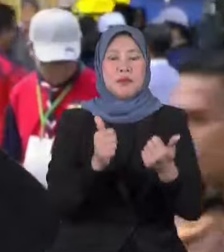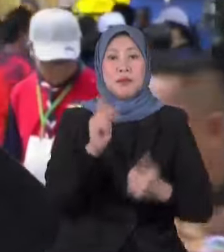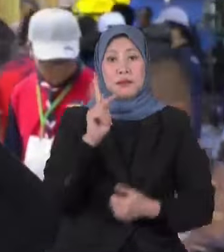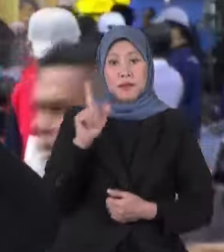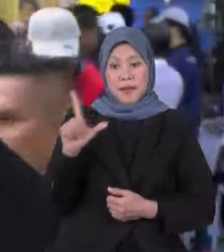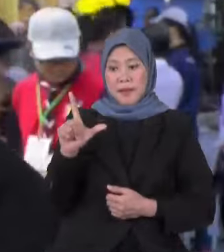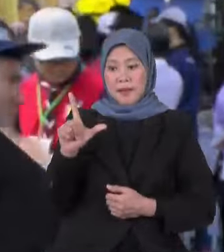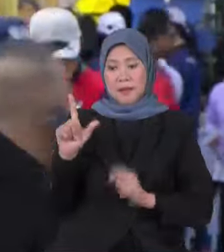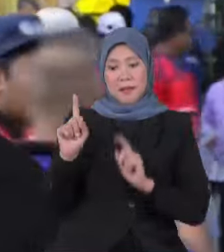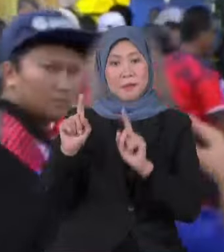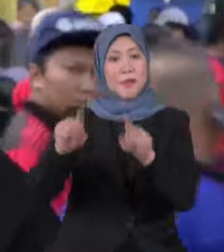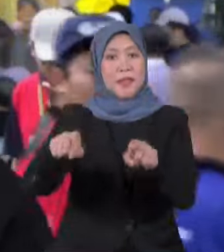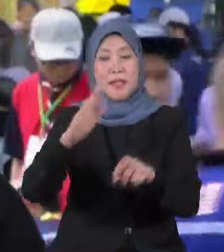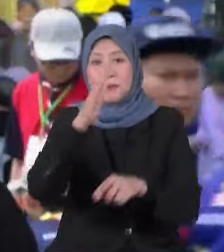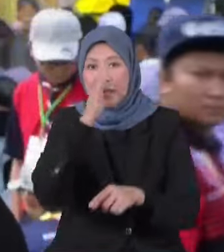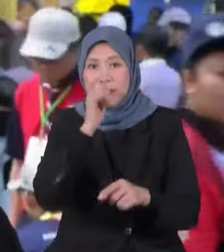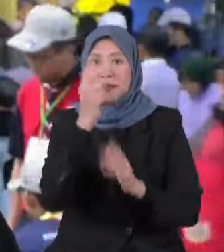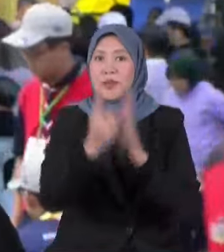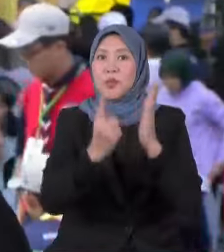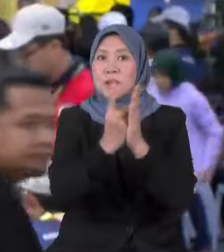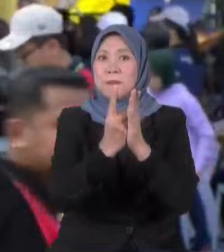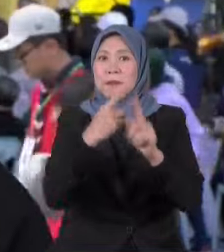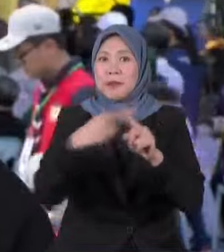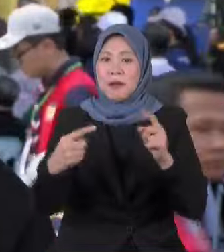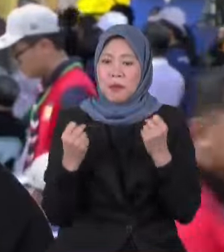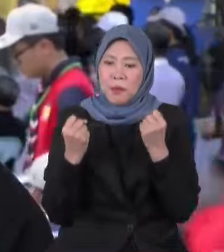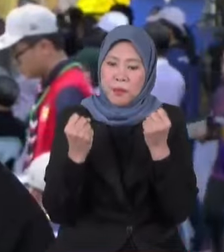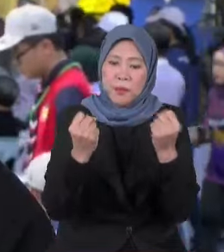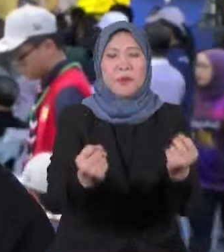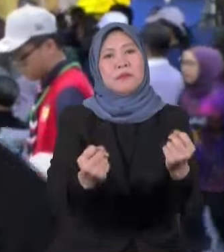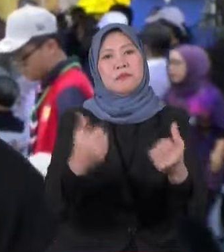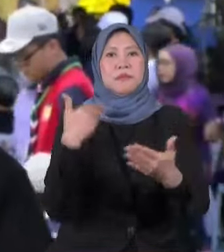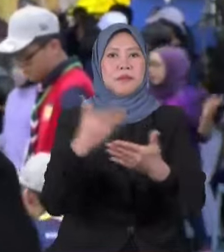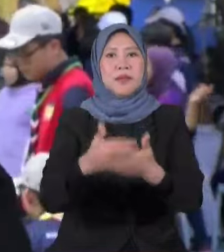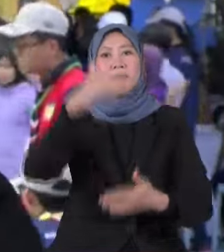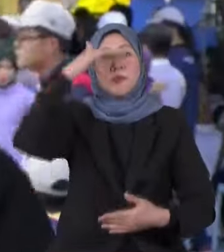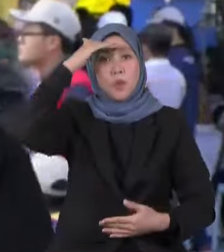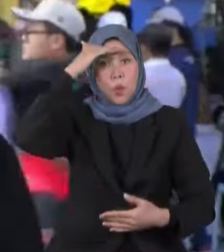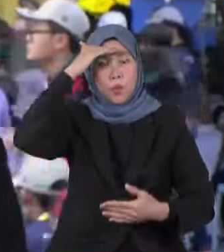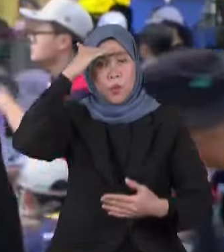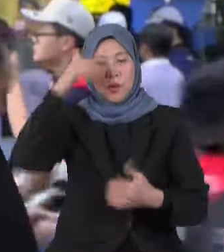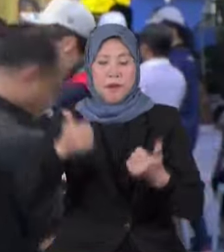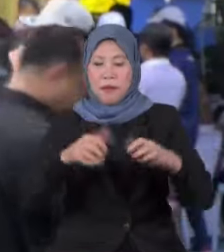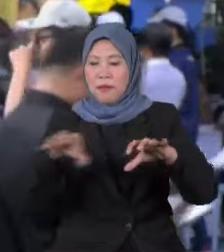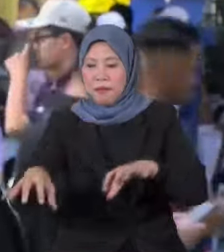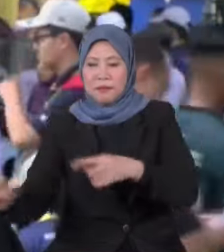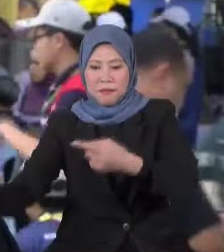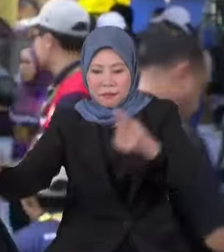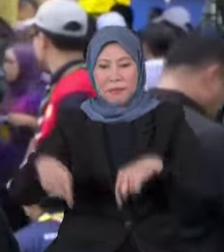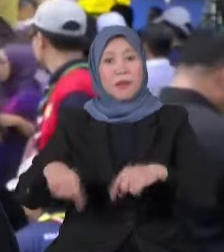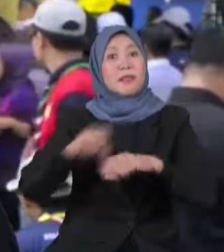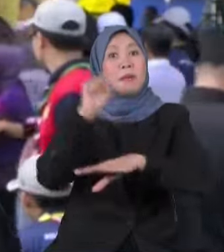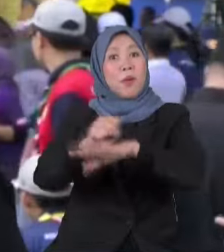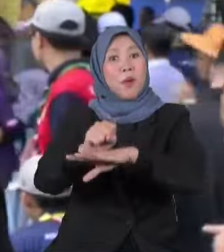nak turun ke Melaka, satu jam setengah dah boleh sampai. Orang Johor nak datang sini orang pun Johor pun nak tak. Orang Singapura please datanglah kalau